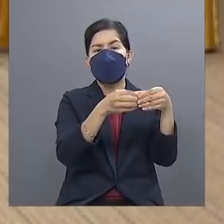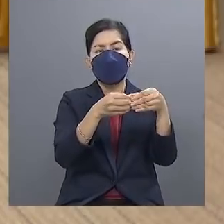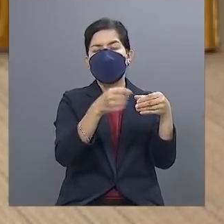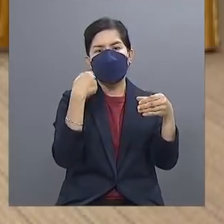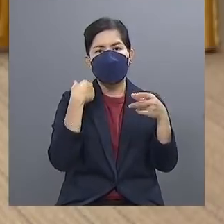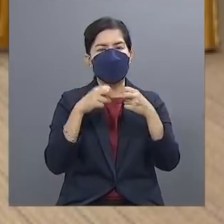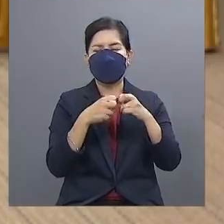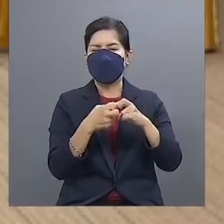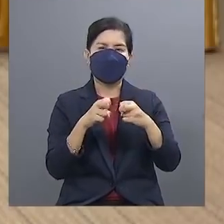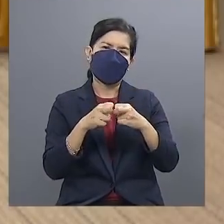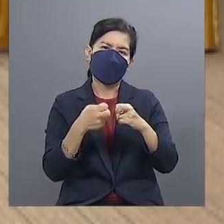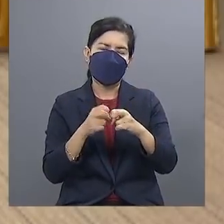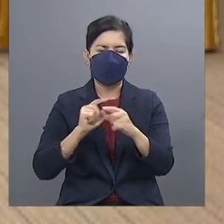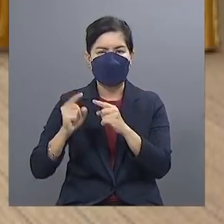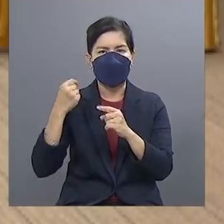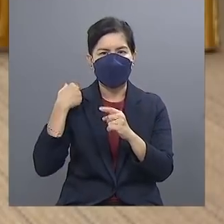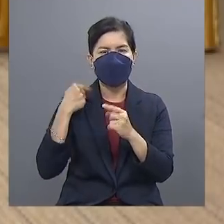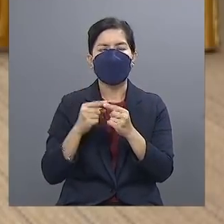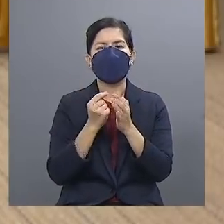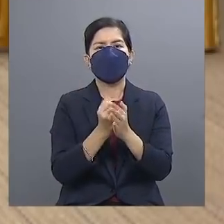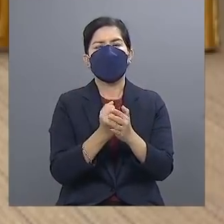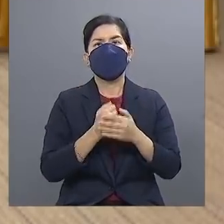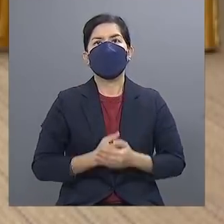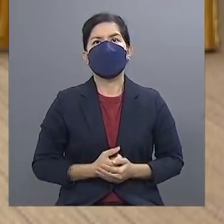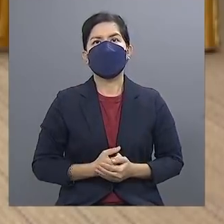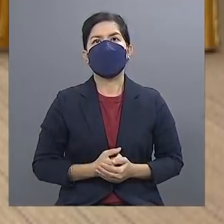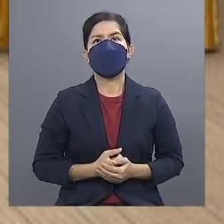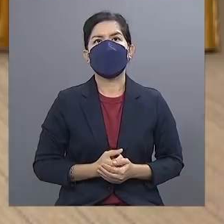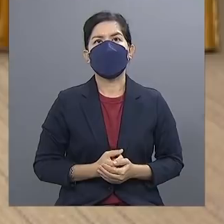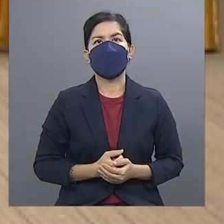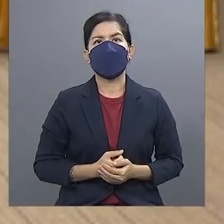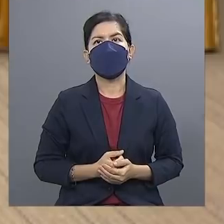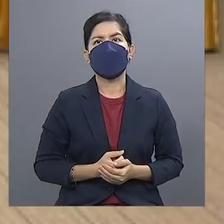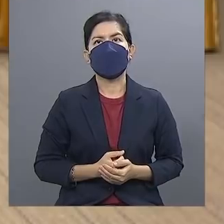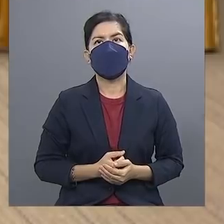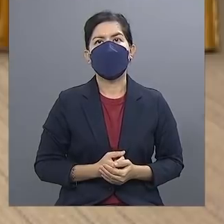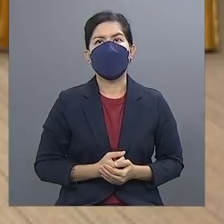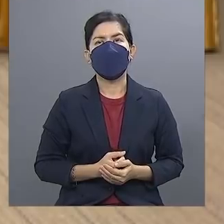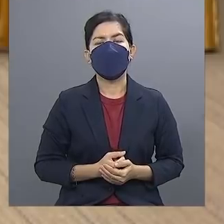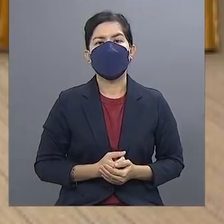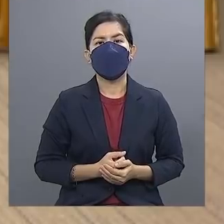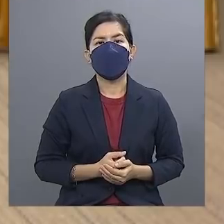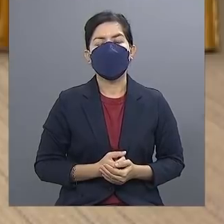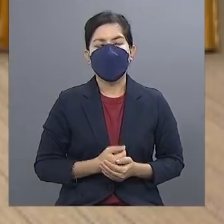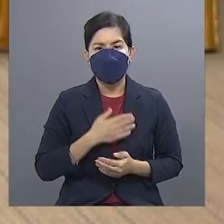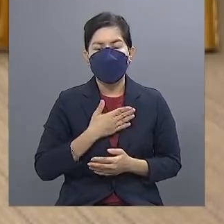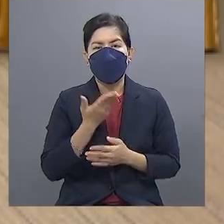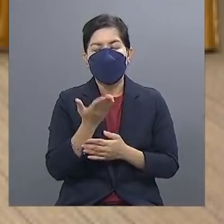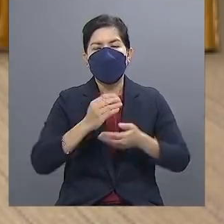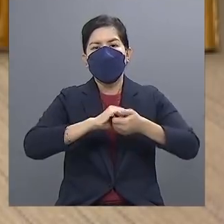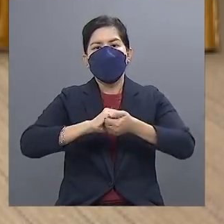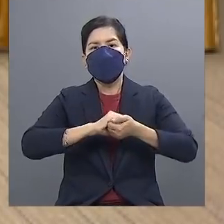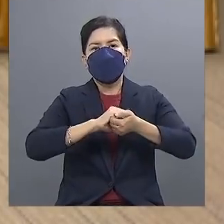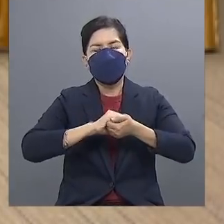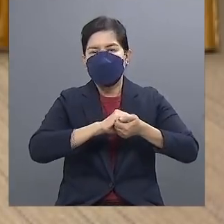เท่าเทียมกันด้วยครับเพราะฉะนั้นเนี่ยก็คงจะขอความร่วมมือแล้วก็